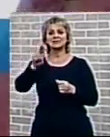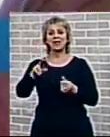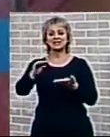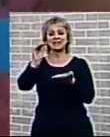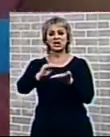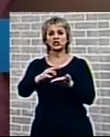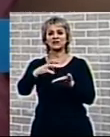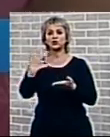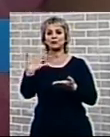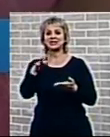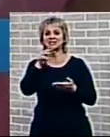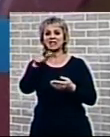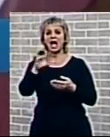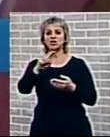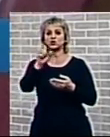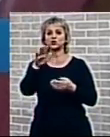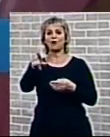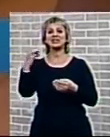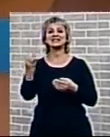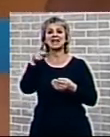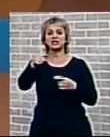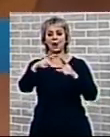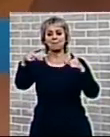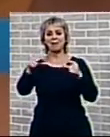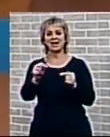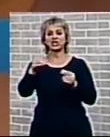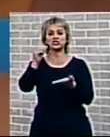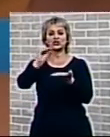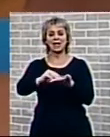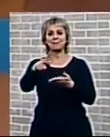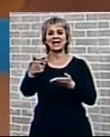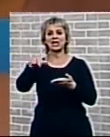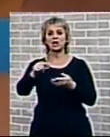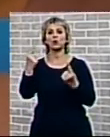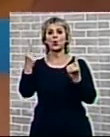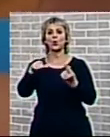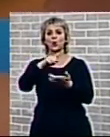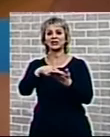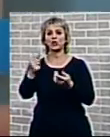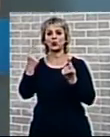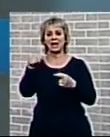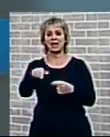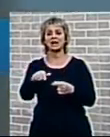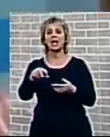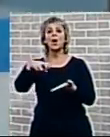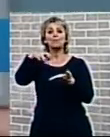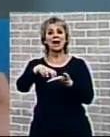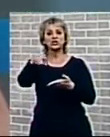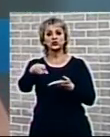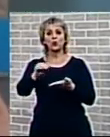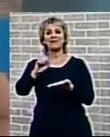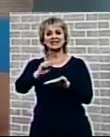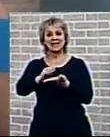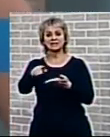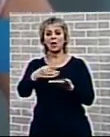Спецгашение к 950-летию Азова. На исторической марке и штемпеле герб города-юбиляра. Почтовая